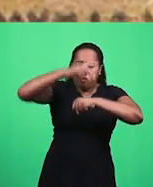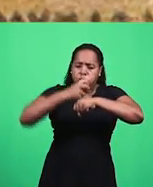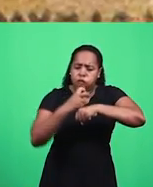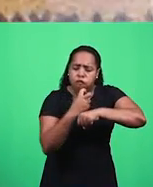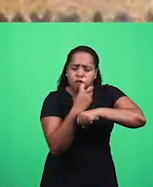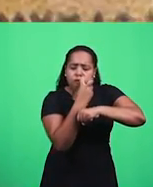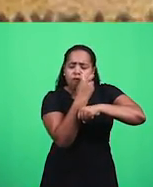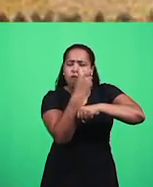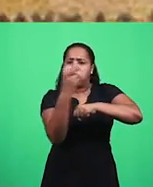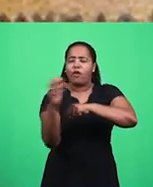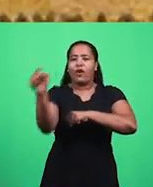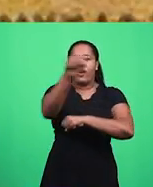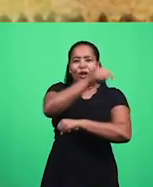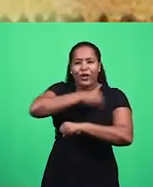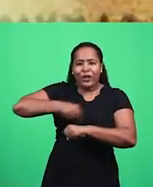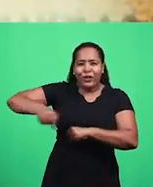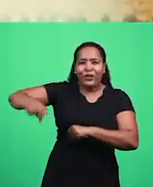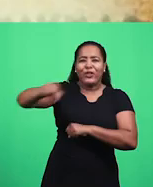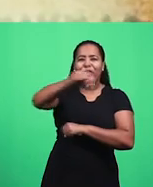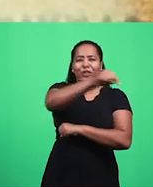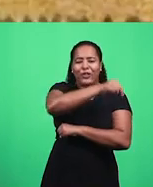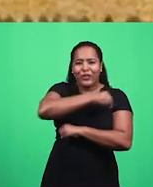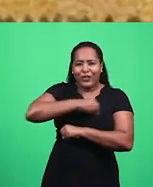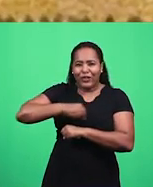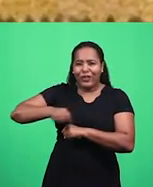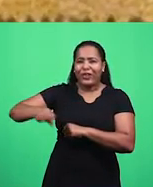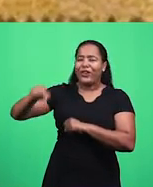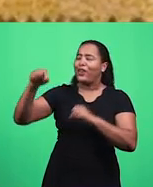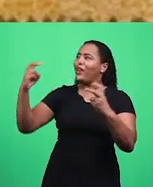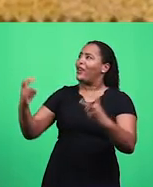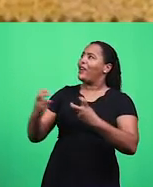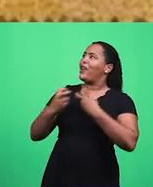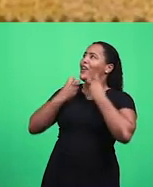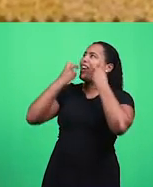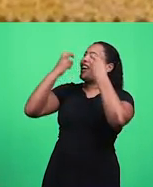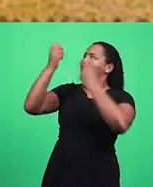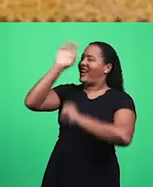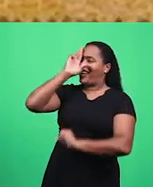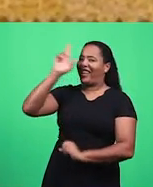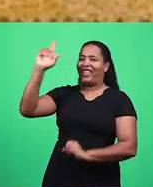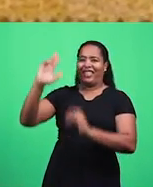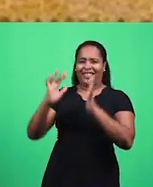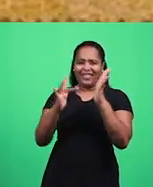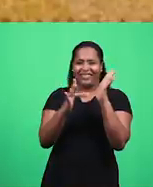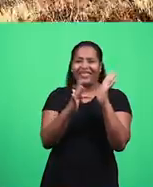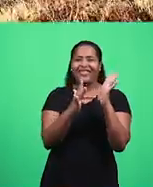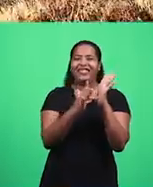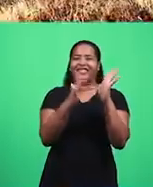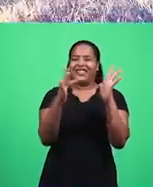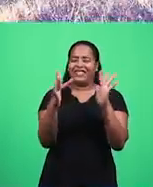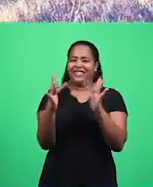Прежде чем возопьют камни, мы взываем к Богу.